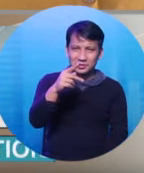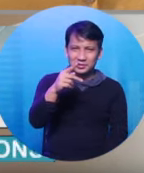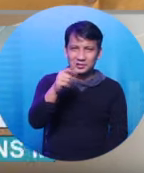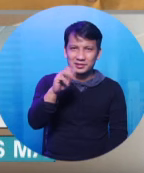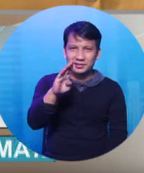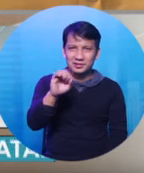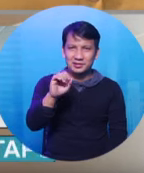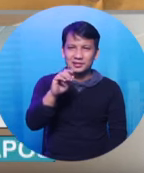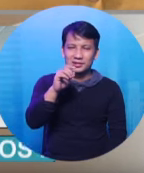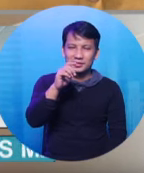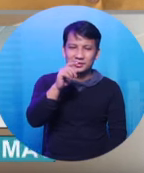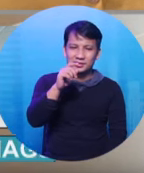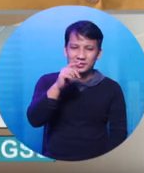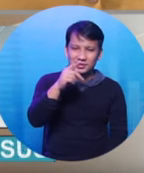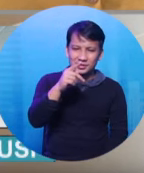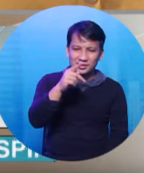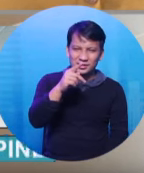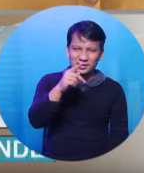ang ordering ko?